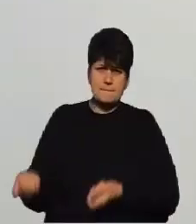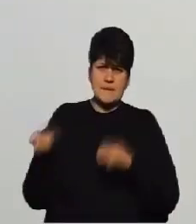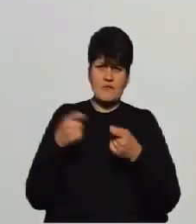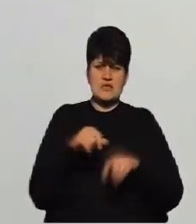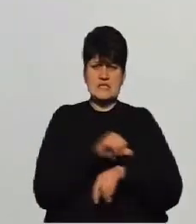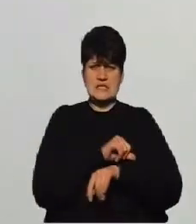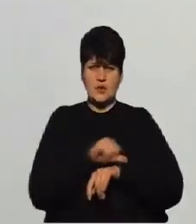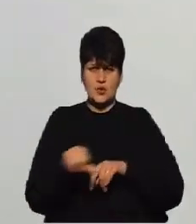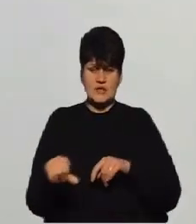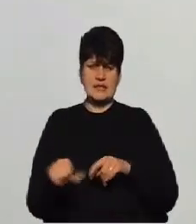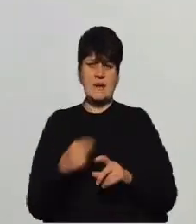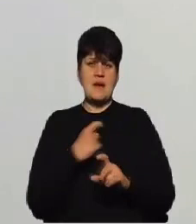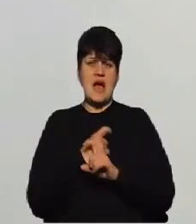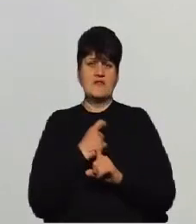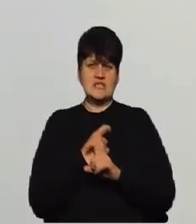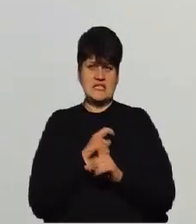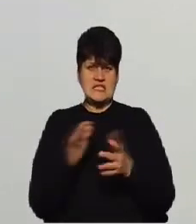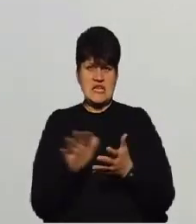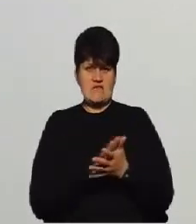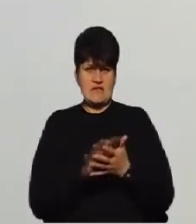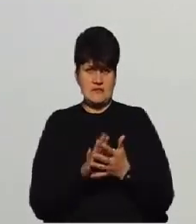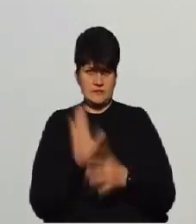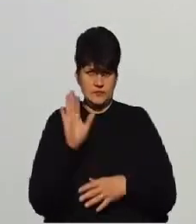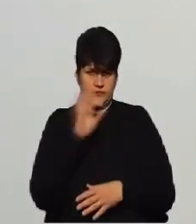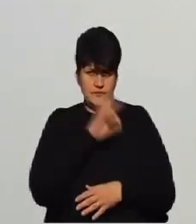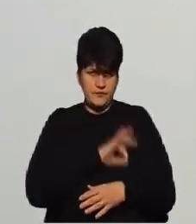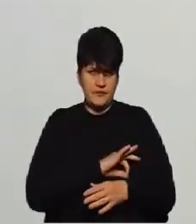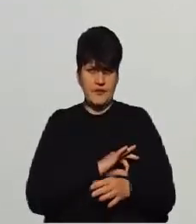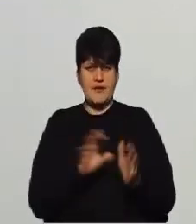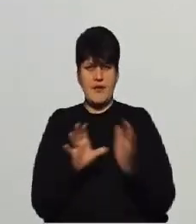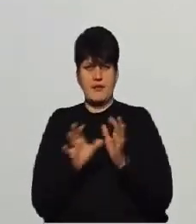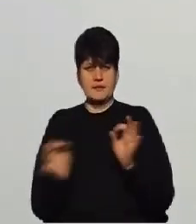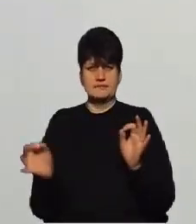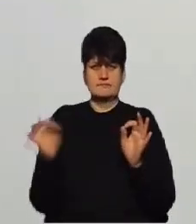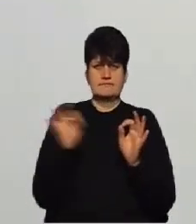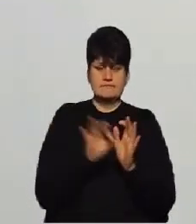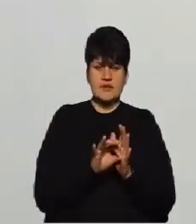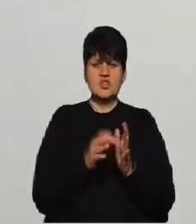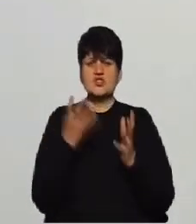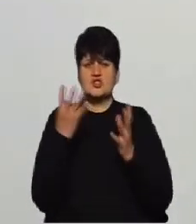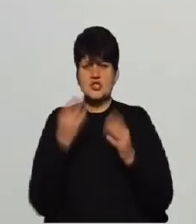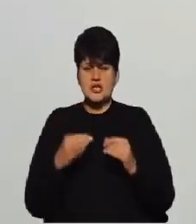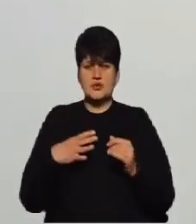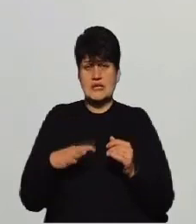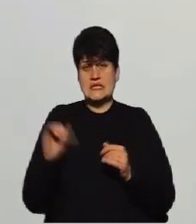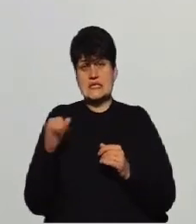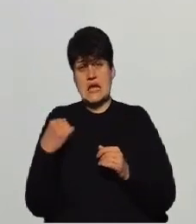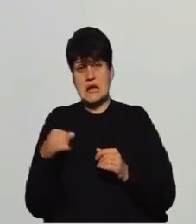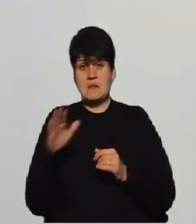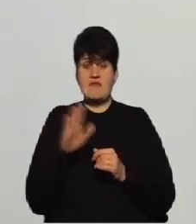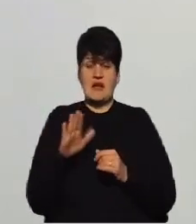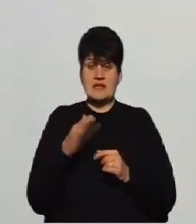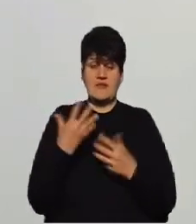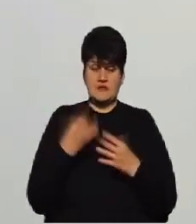австрійські фільтри використовуються, тобто там підводиться електромережа, і ми очікуємо, що до десь серпень-вересень ця станція буде введена